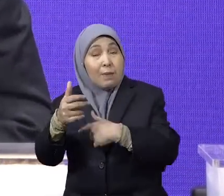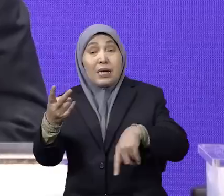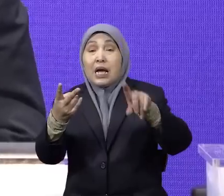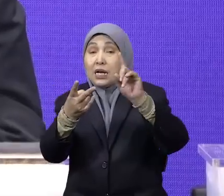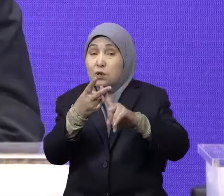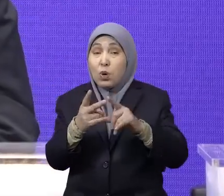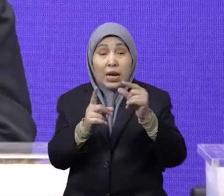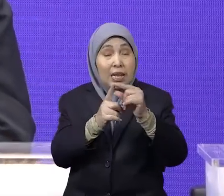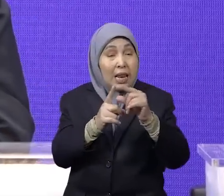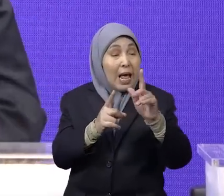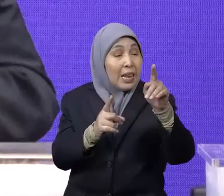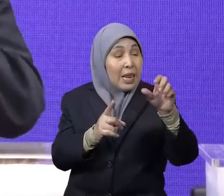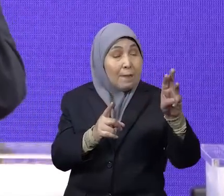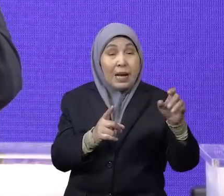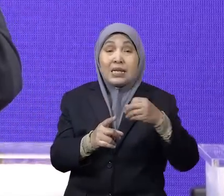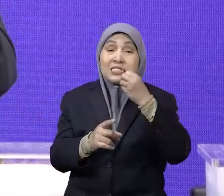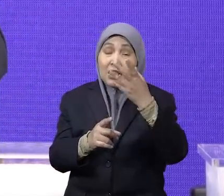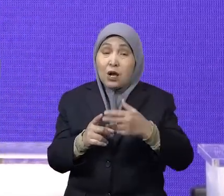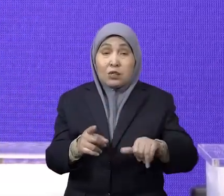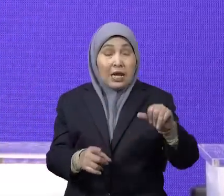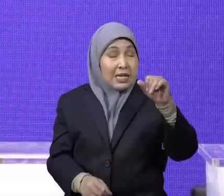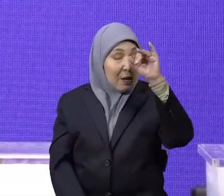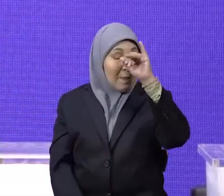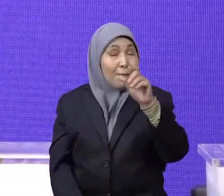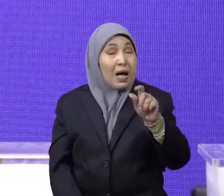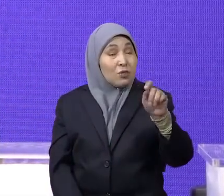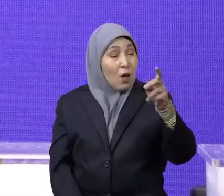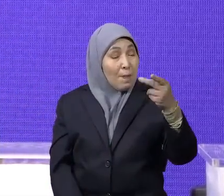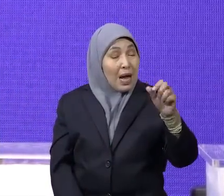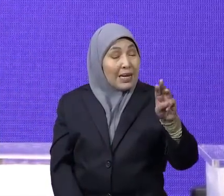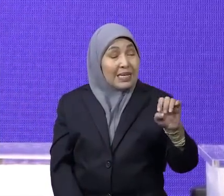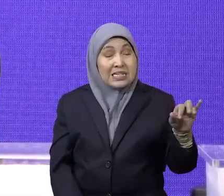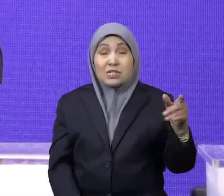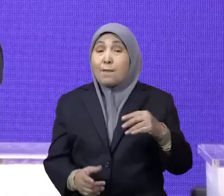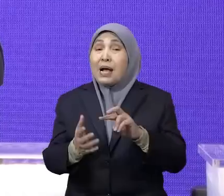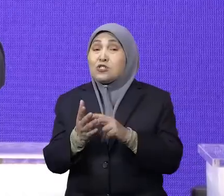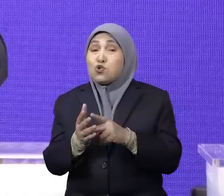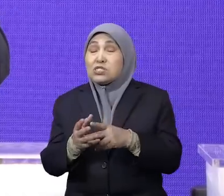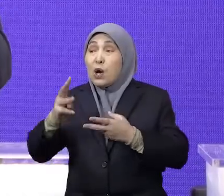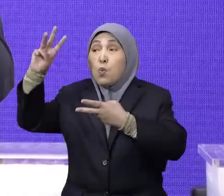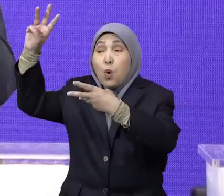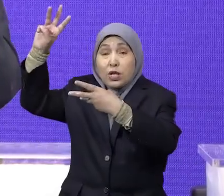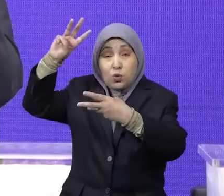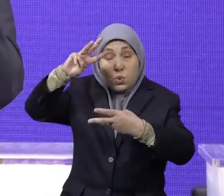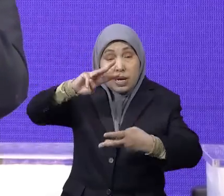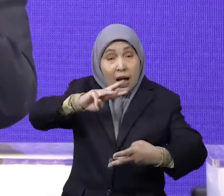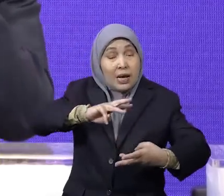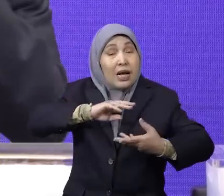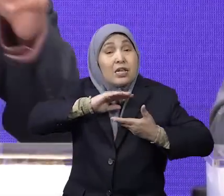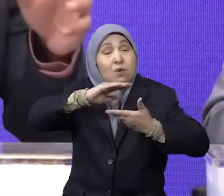Pandangan yang kedua menyatakan kalimah ini adalah, yang ini yang dinyatakan oleh Imam Tabari, kalimah ini adalah maksudnya wahyu yang